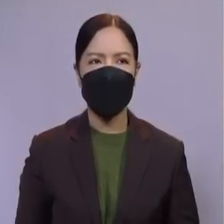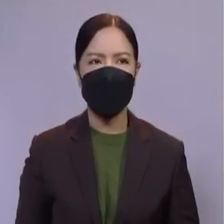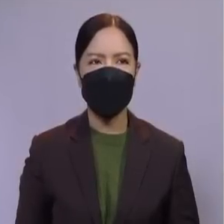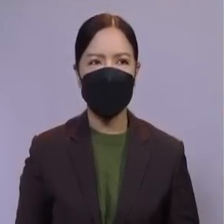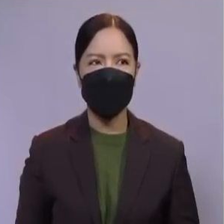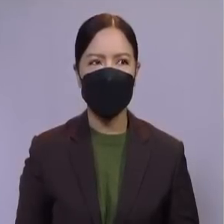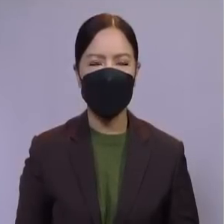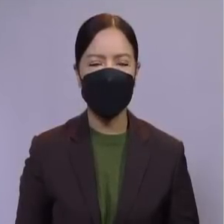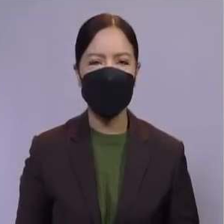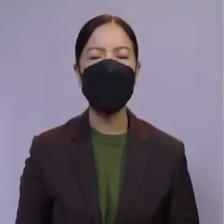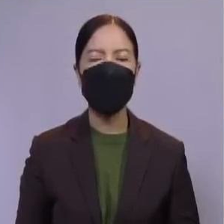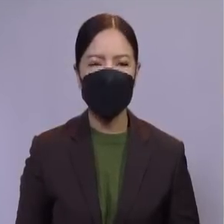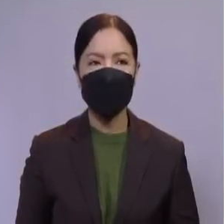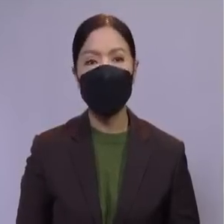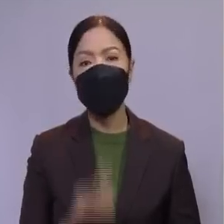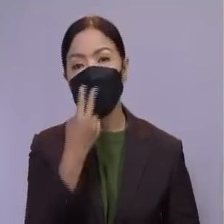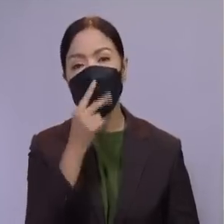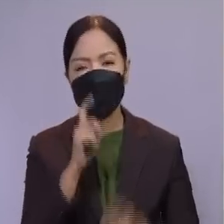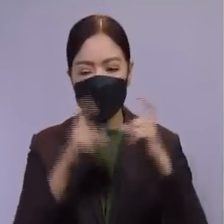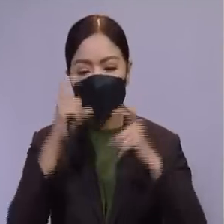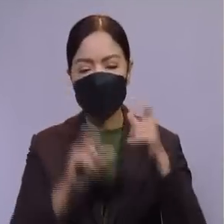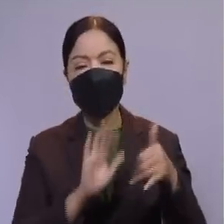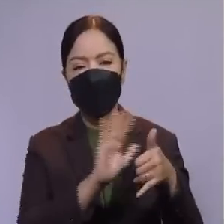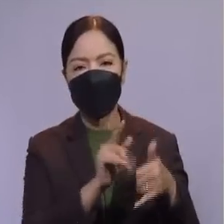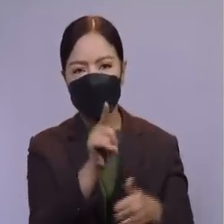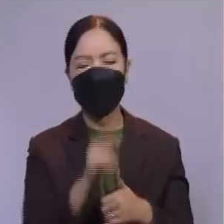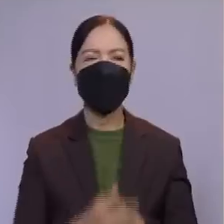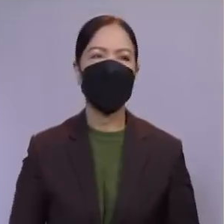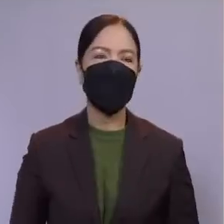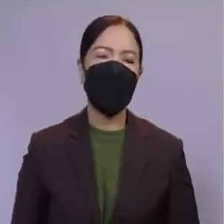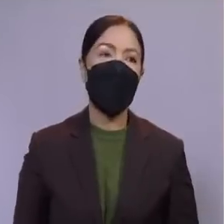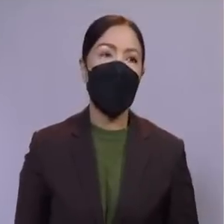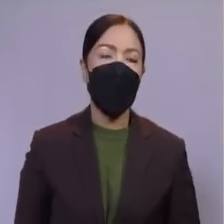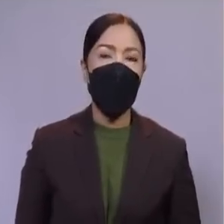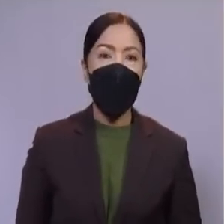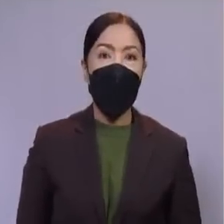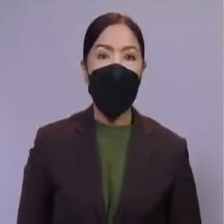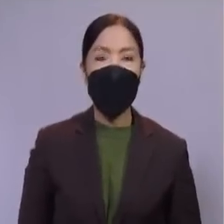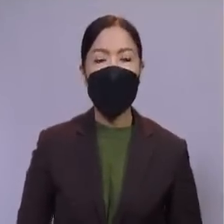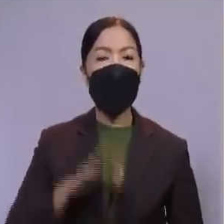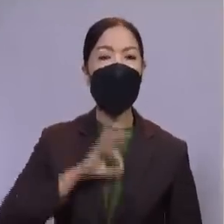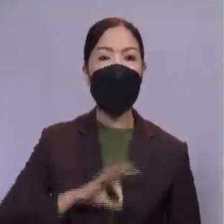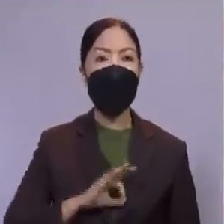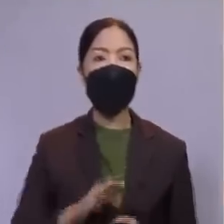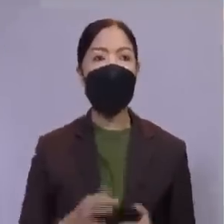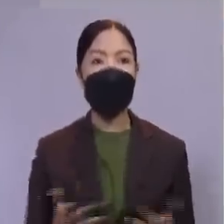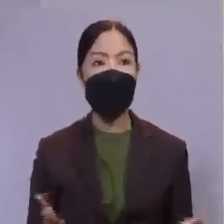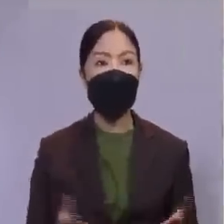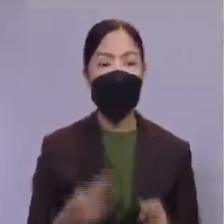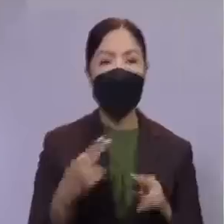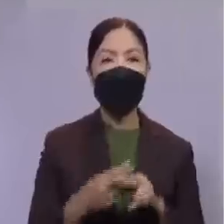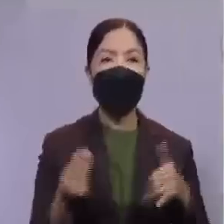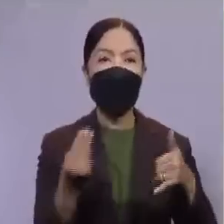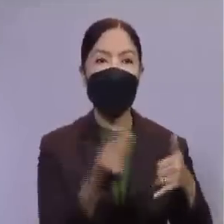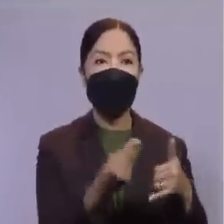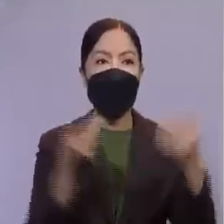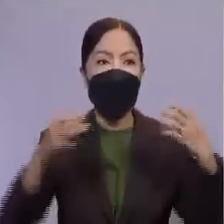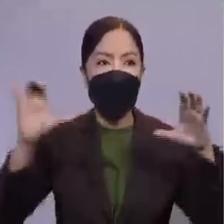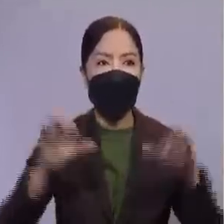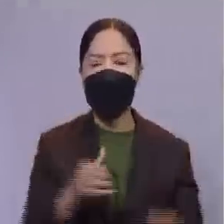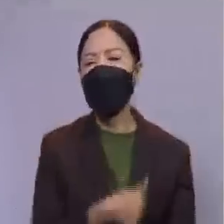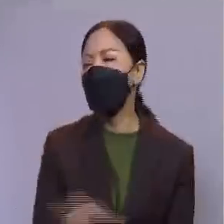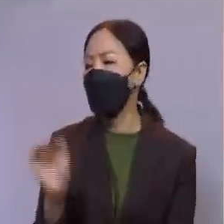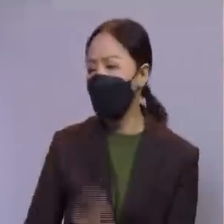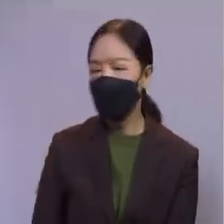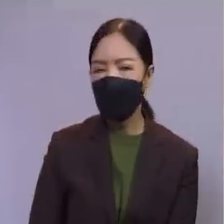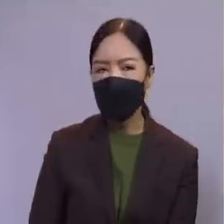ไม่สามารถทำท่านได้ครับคุณผู้ชมดูสีหน้าดูเลยนะฮะก็เลยต้องถามครับว่าท่านรู้สึกอย่างไรกับฉายารัฐบาลที่ท่านเดินหนีแล้ว